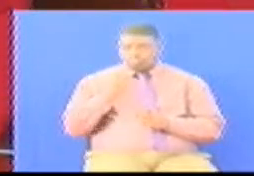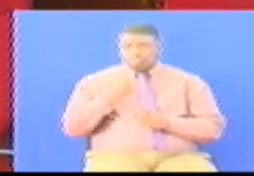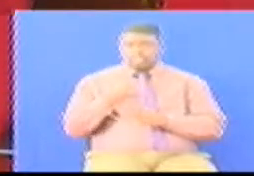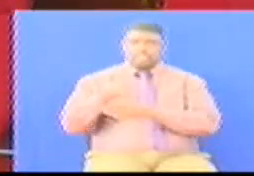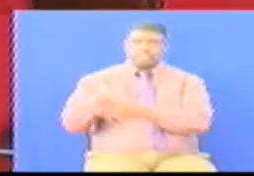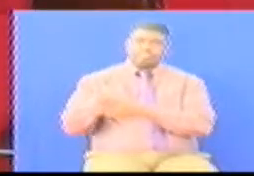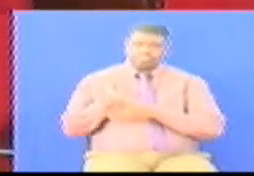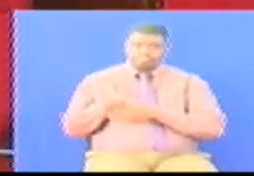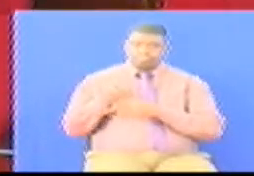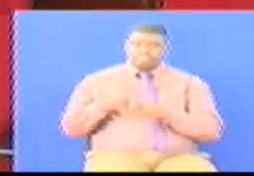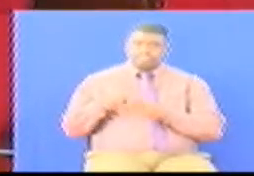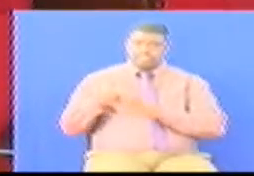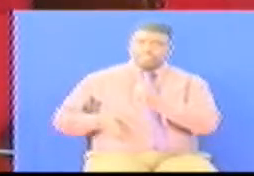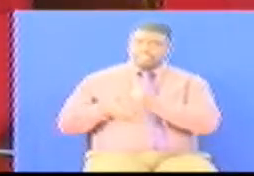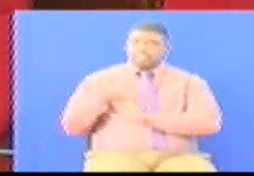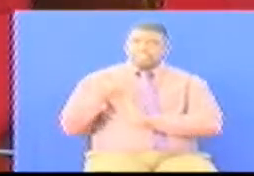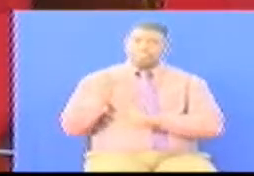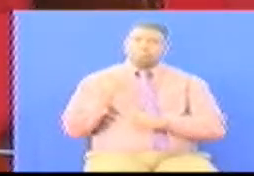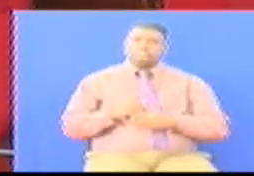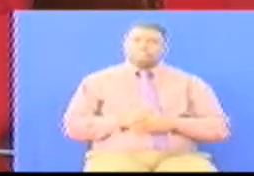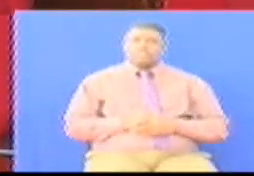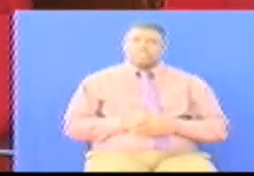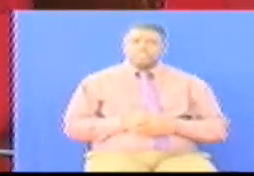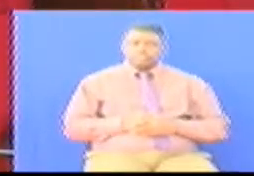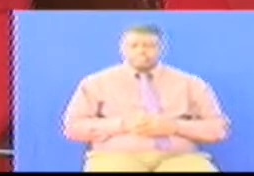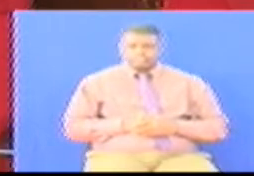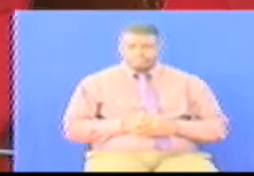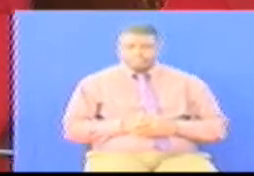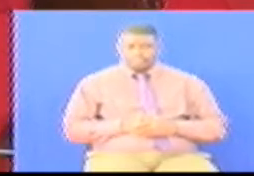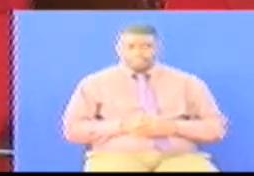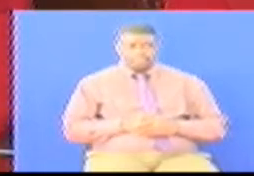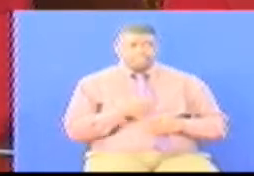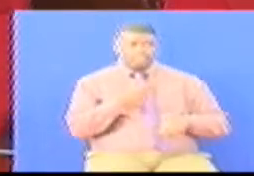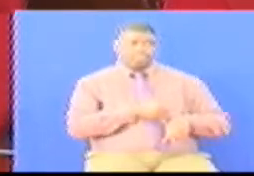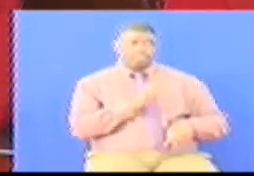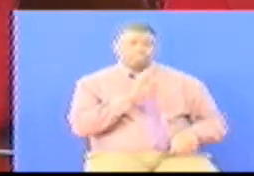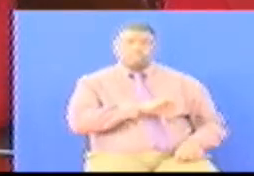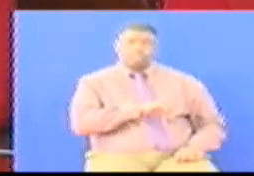kampuni ilipaswa ianze uzalishaji wa sukari katika kipindi cha mwaka